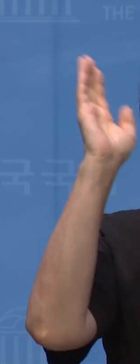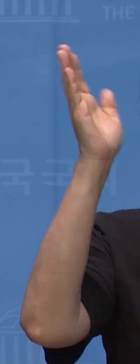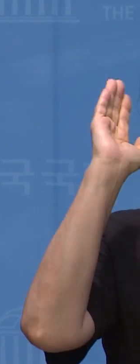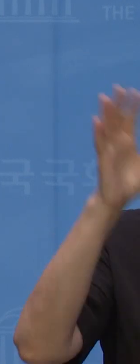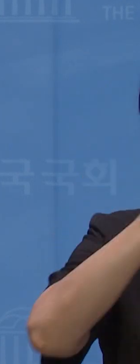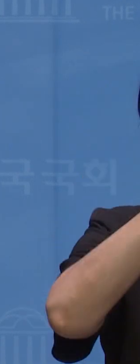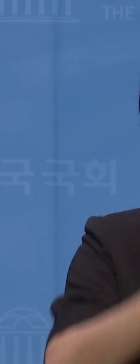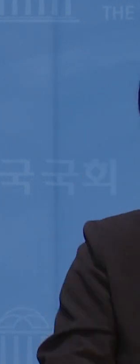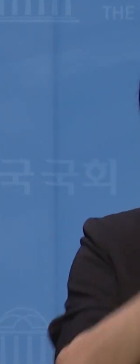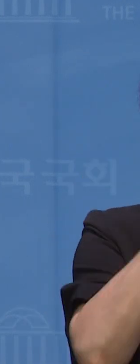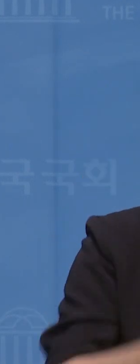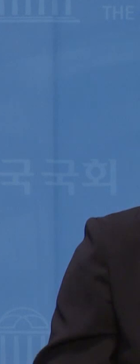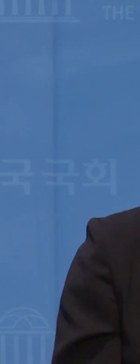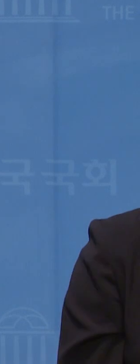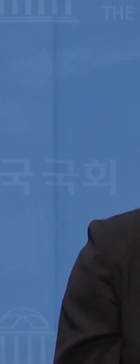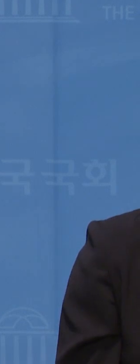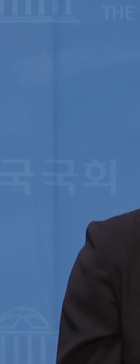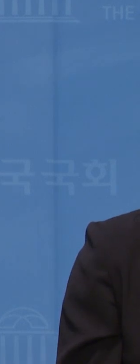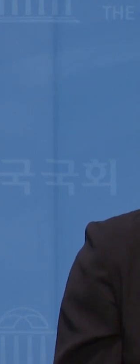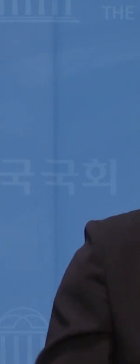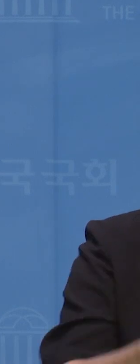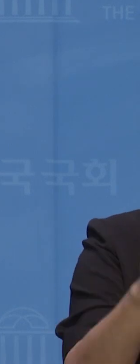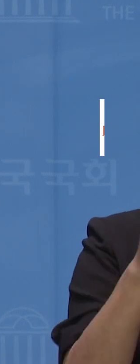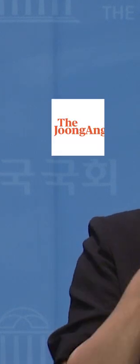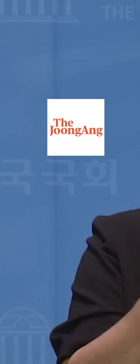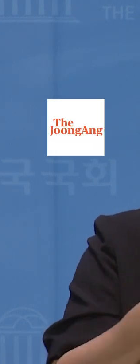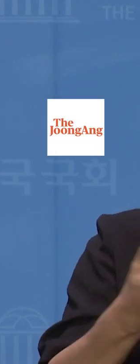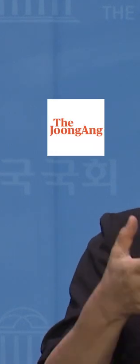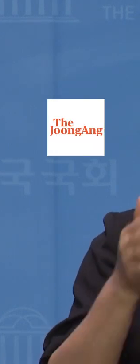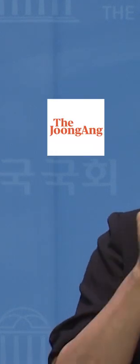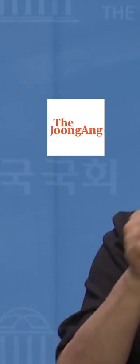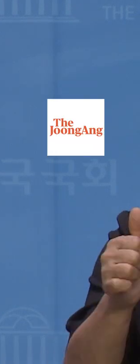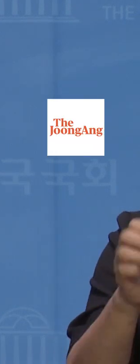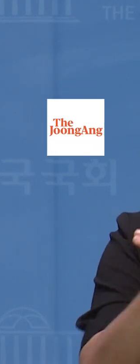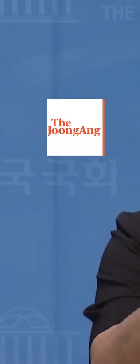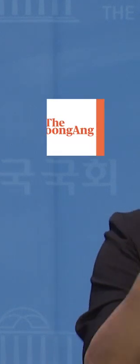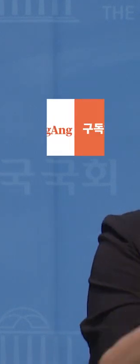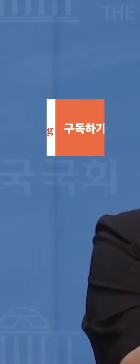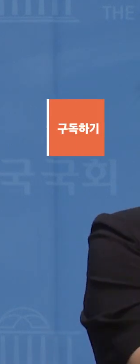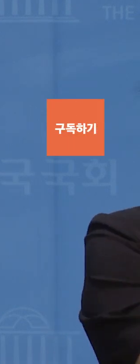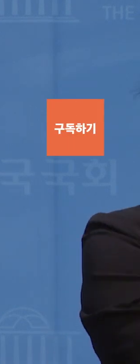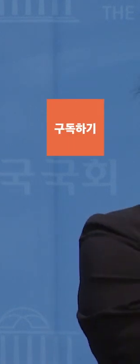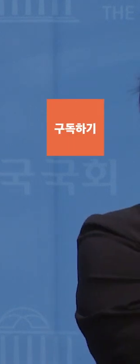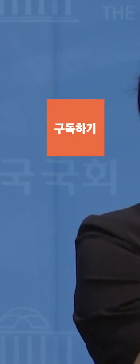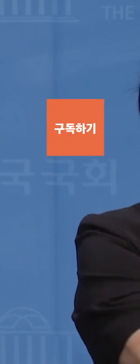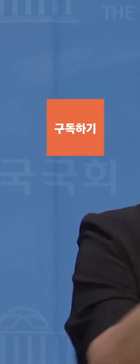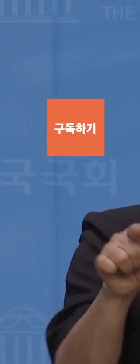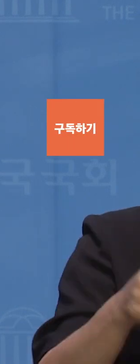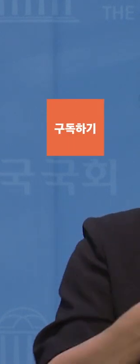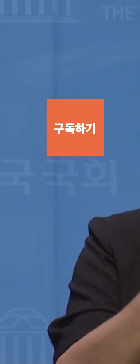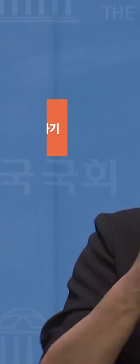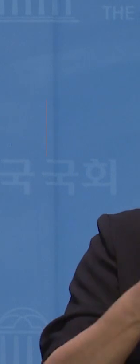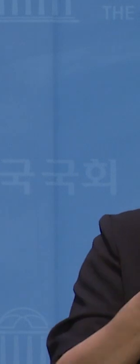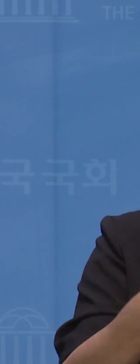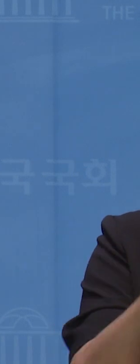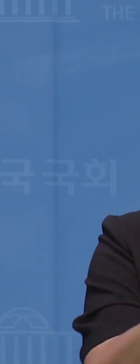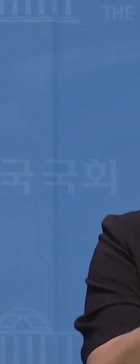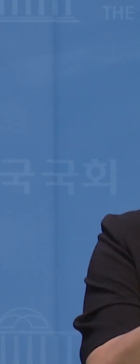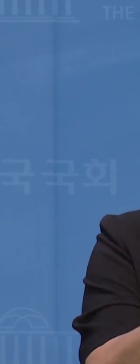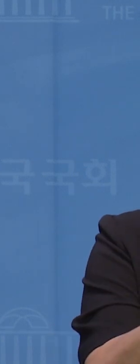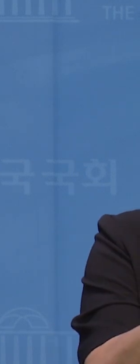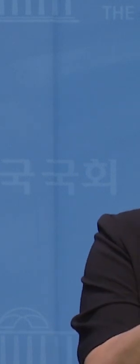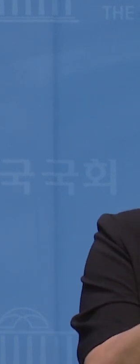연일 계속되고 있습니다 국민의 힘 김기현 대표는 야당 대표의 영수회담 요구를